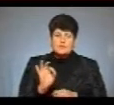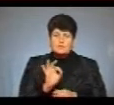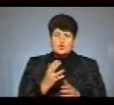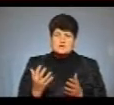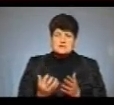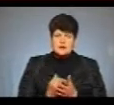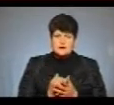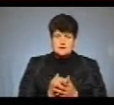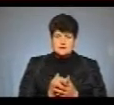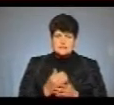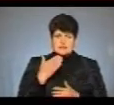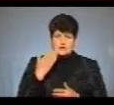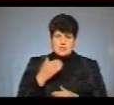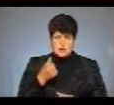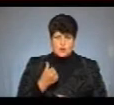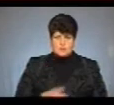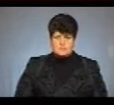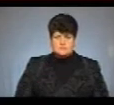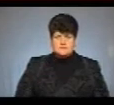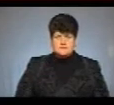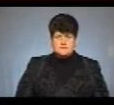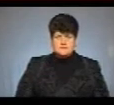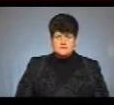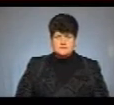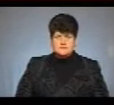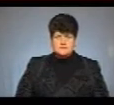боєприпасів у Тернополі за останні роки.